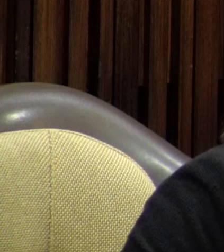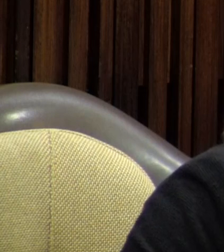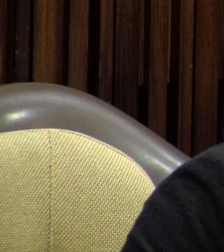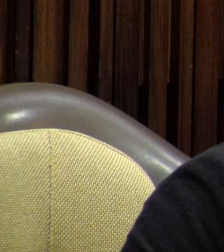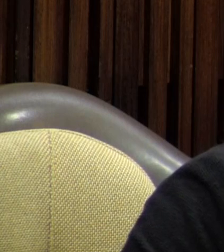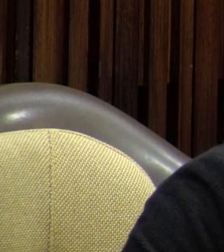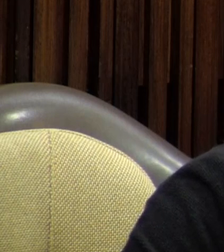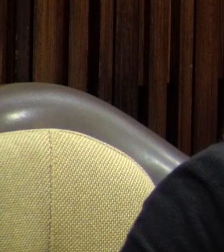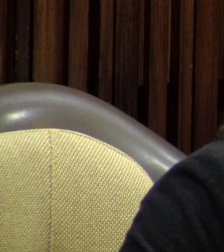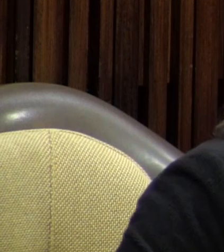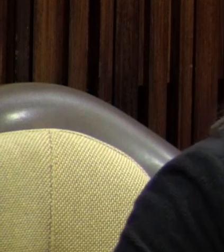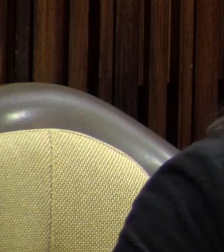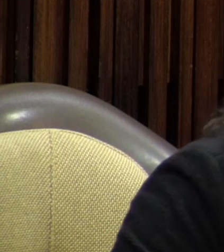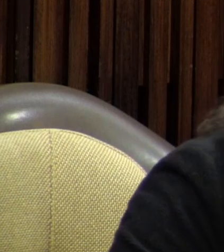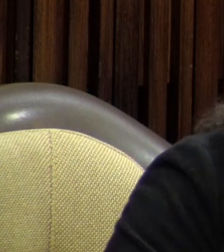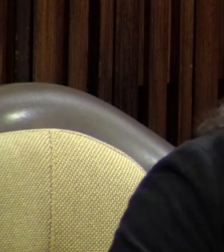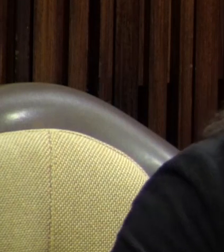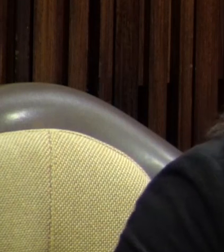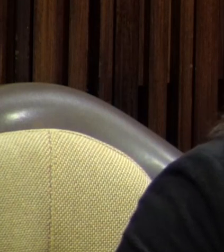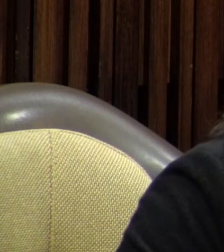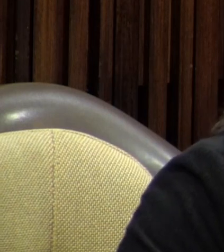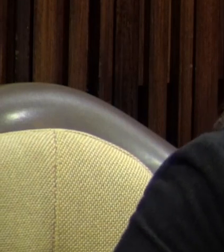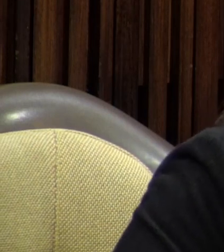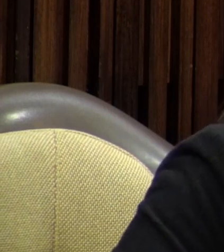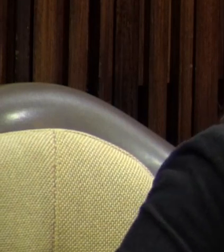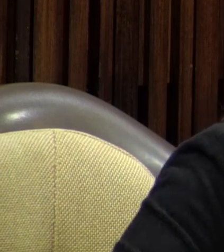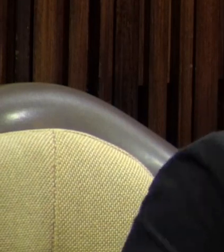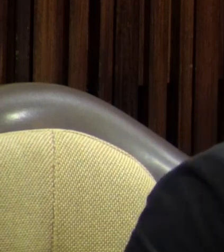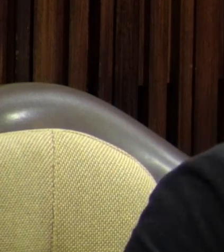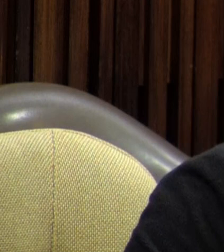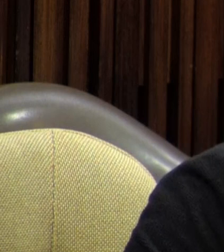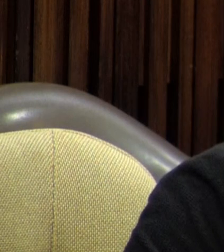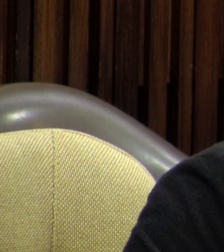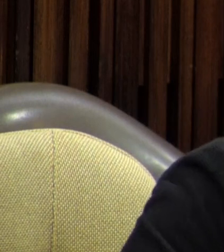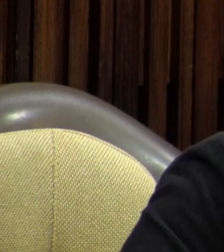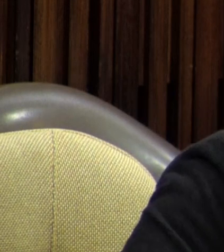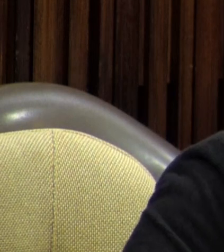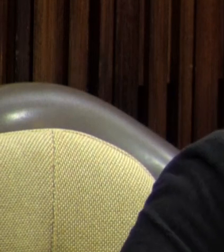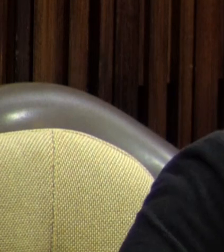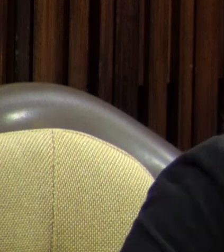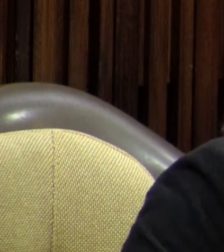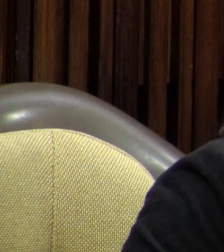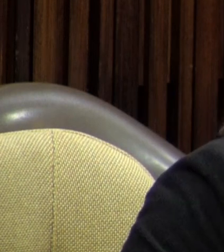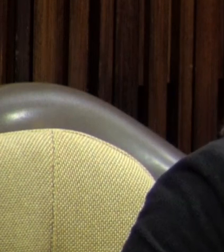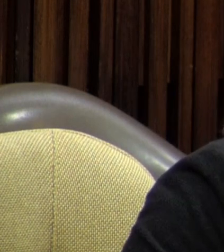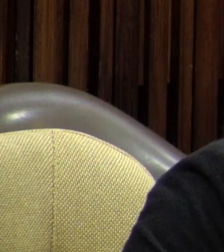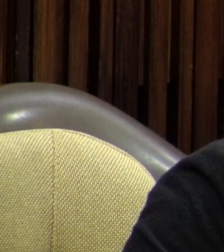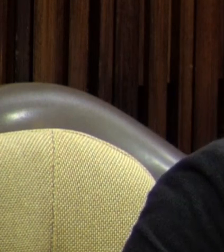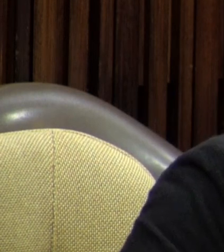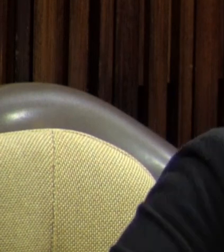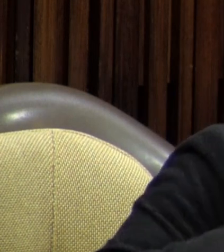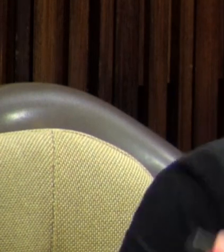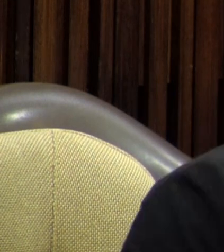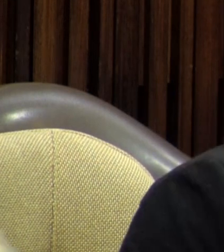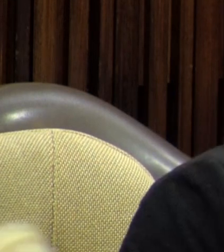en mars en mars dernier soit alors vous avez reconsidérer le projet vous êtes parti d'un simple rafraîchissement